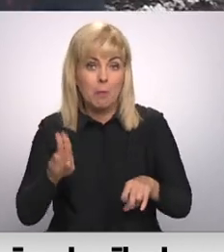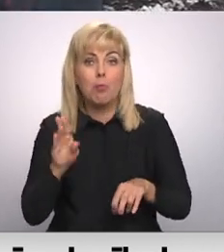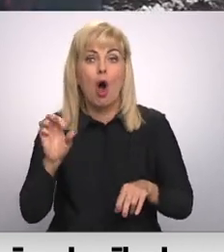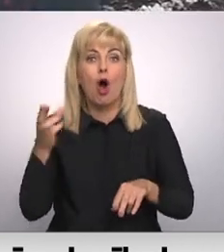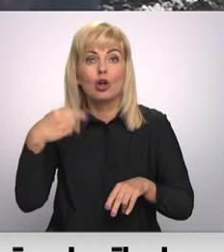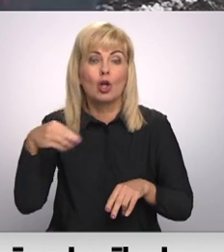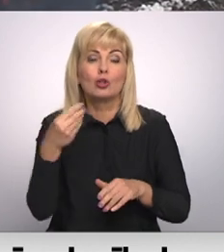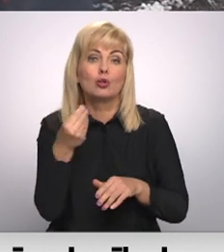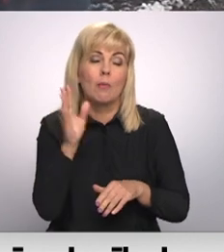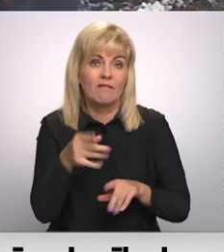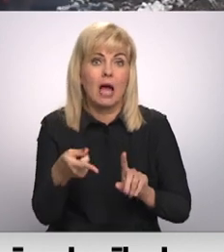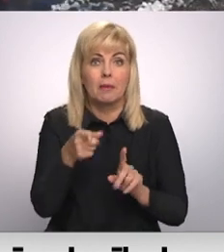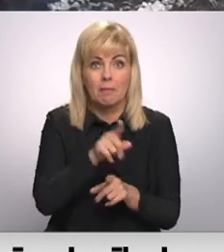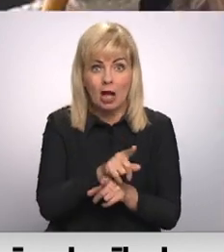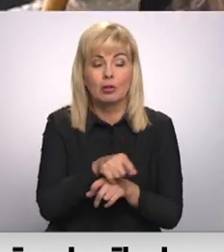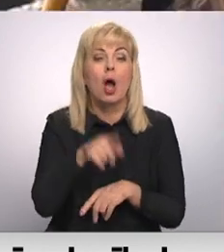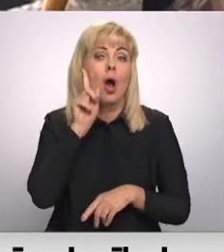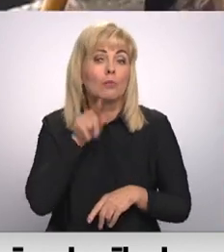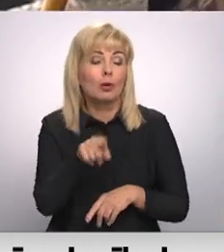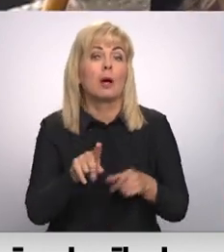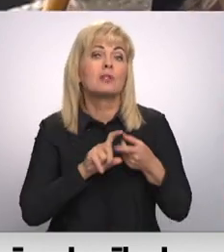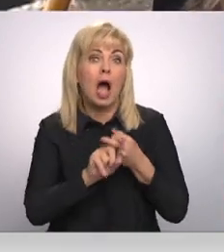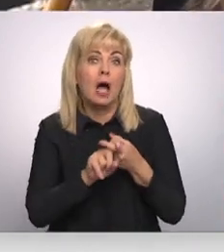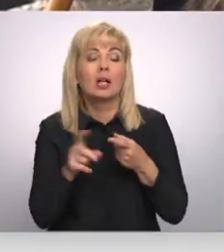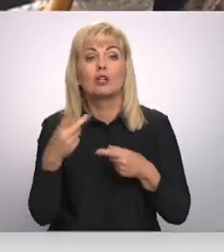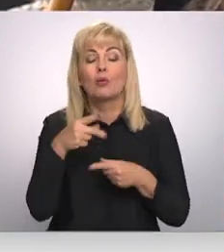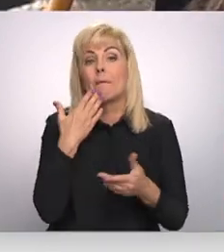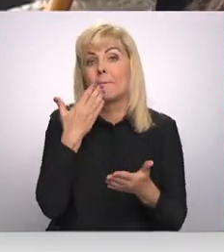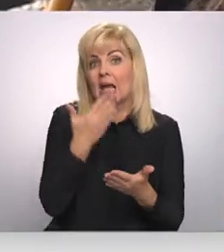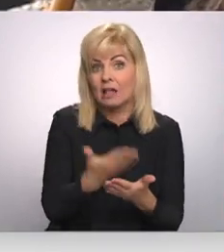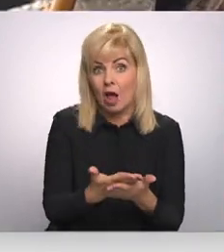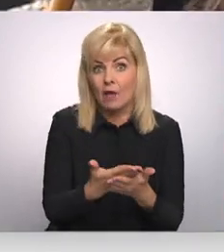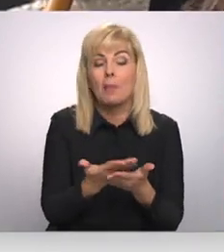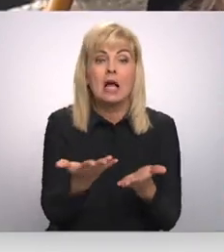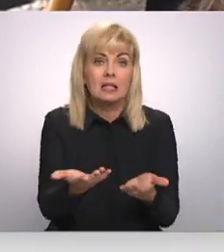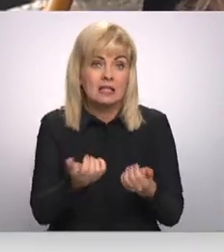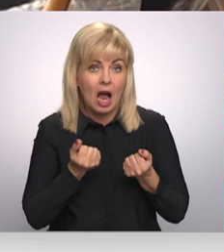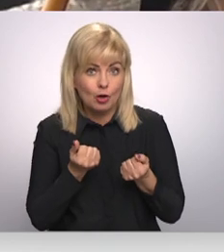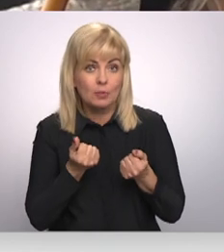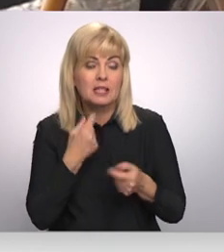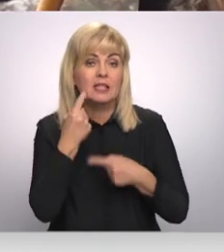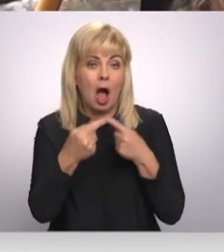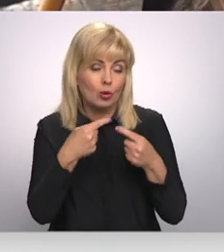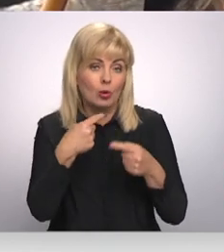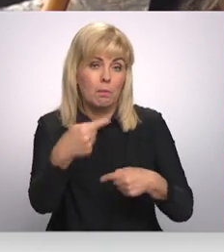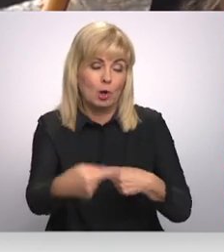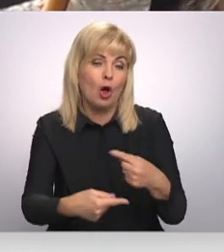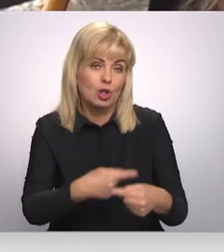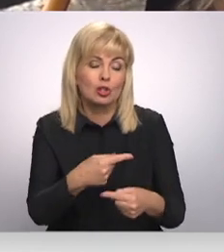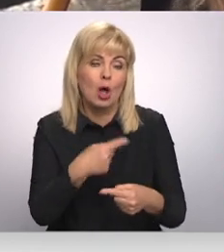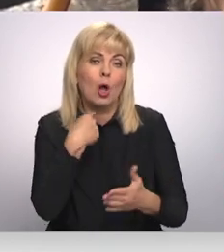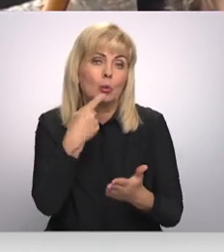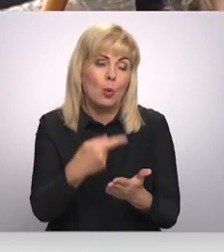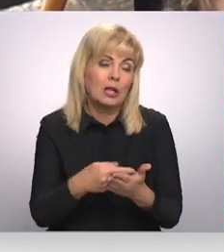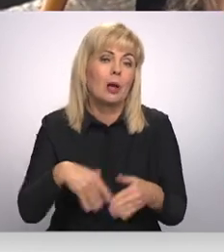summa vēl varot mainīties. Tas, protams, būs atkarīgs no tā piedāvājuma, kādu mēs saņemsim un sarunu procedūrā noteiksim